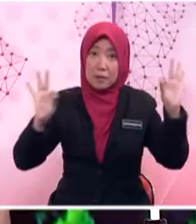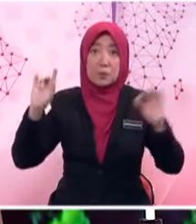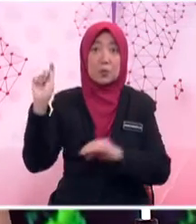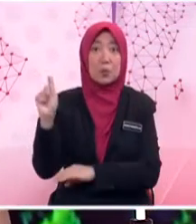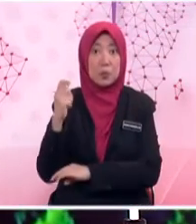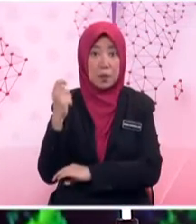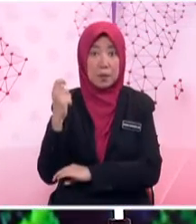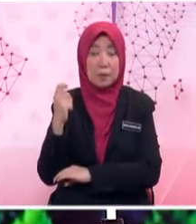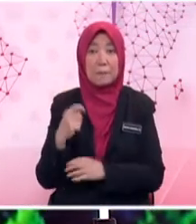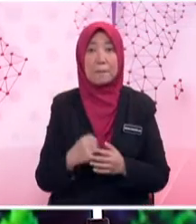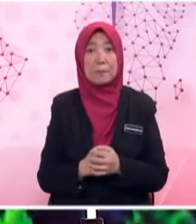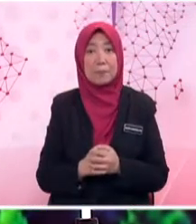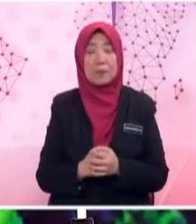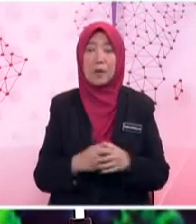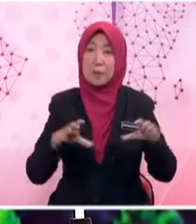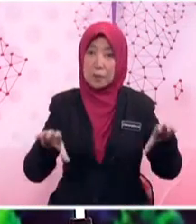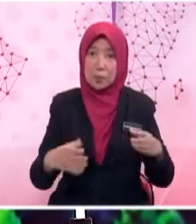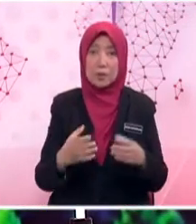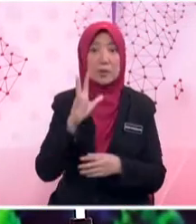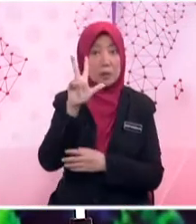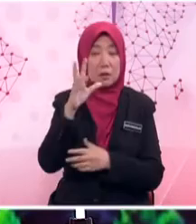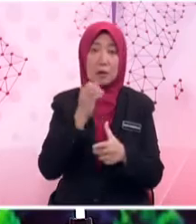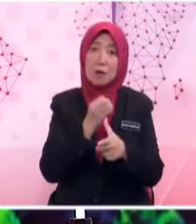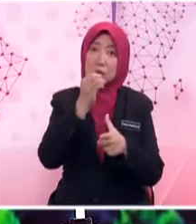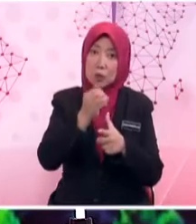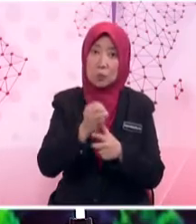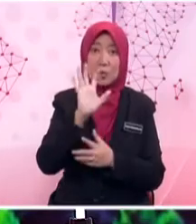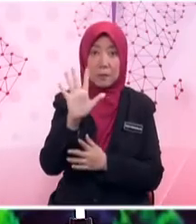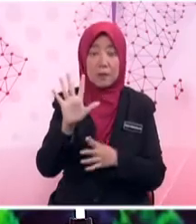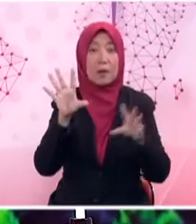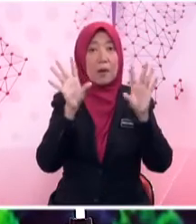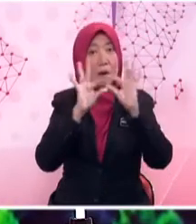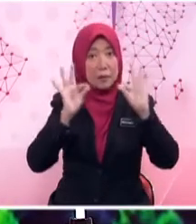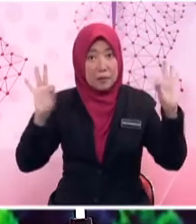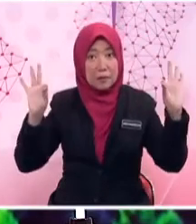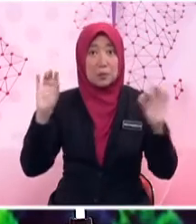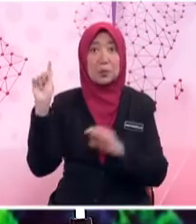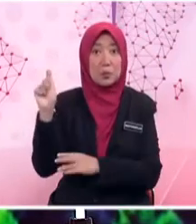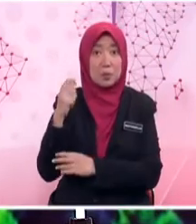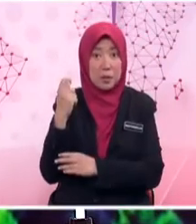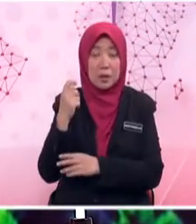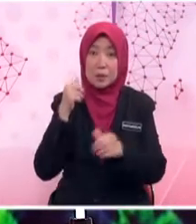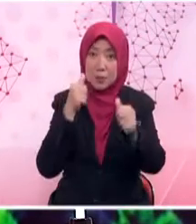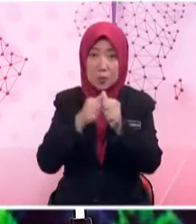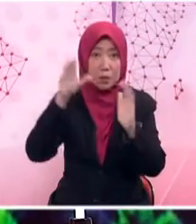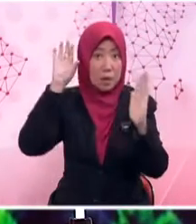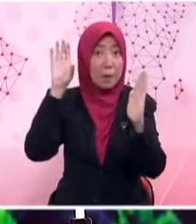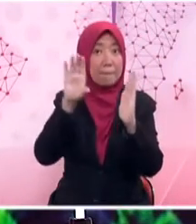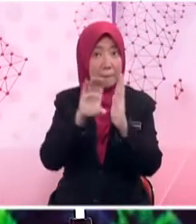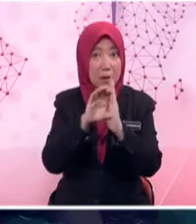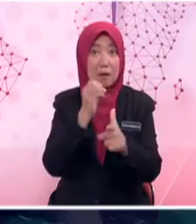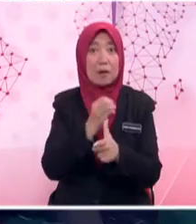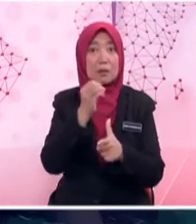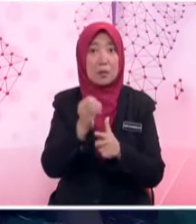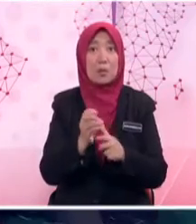membina 3 ke 5 ayat tunggal berdasarkan gambar ataupun frasa yang diberikan. Menarik sangat